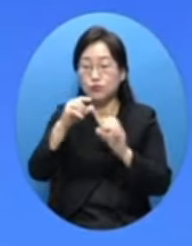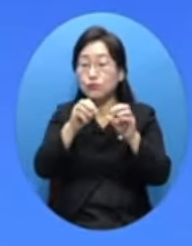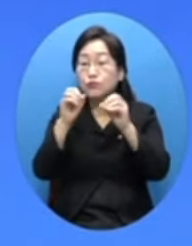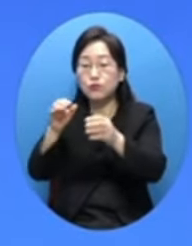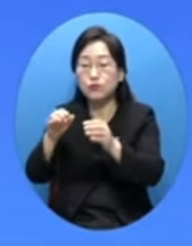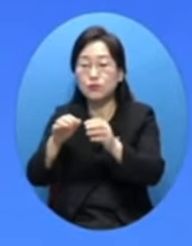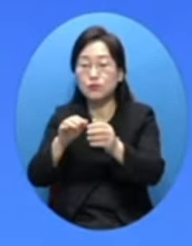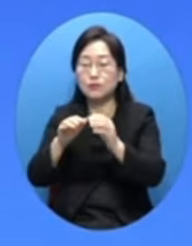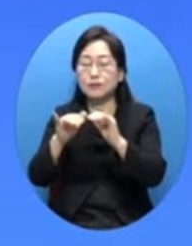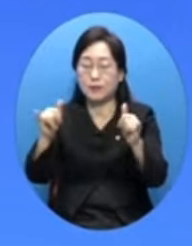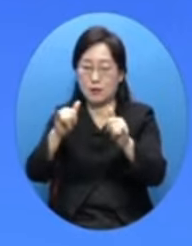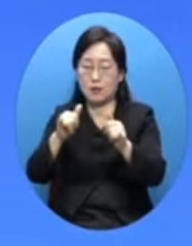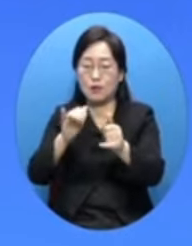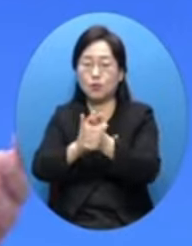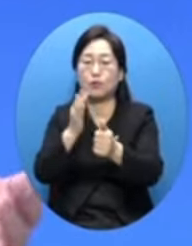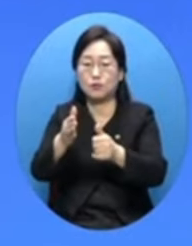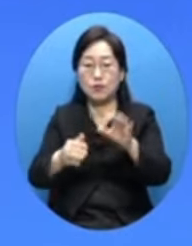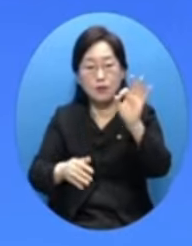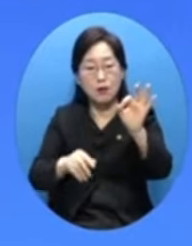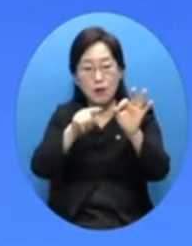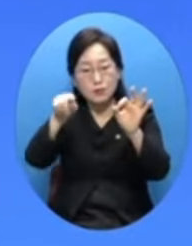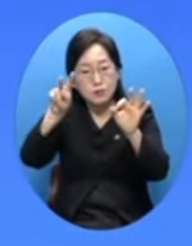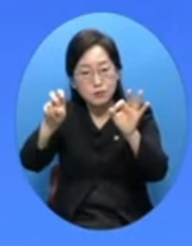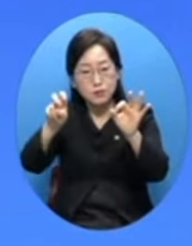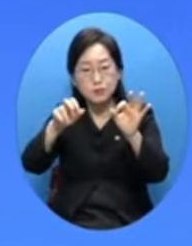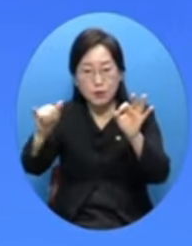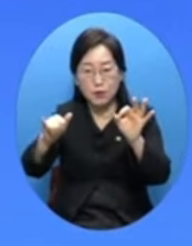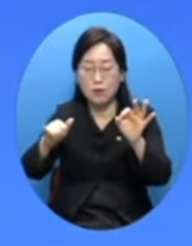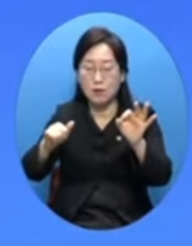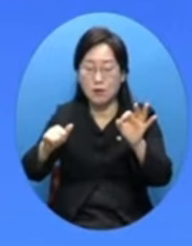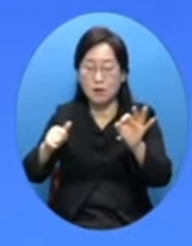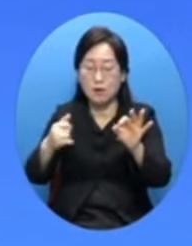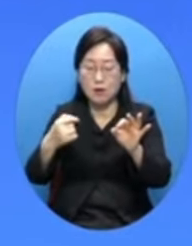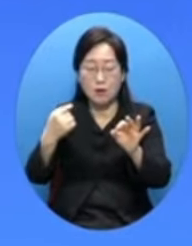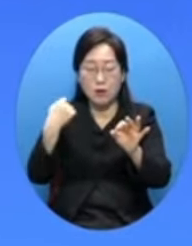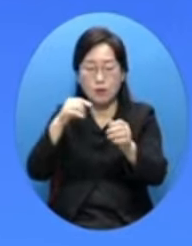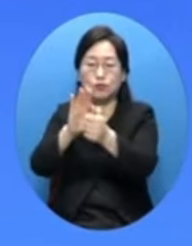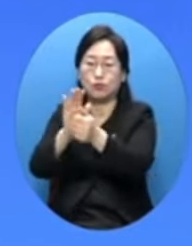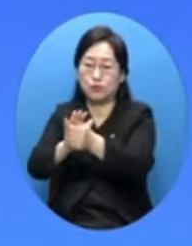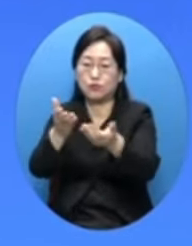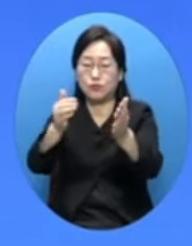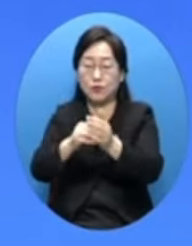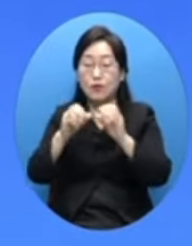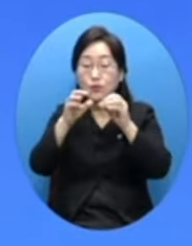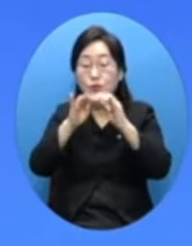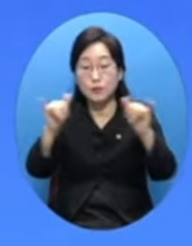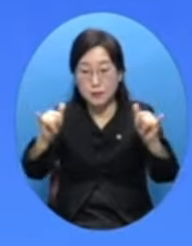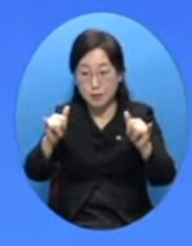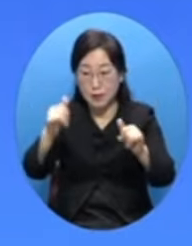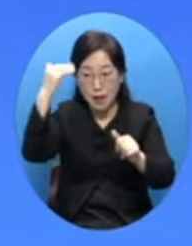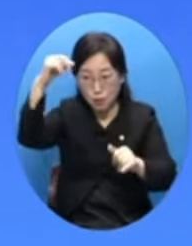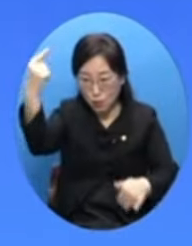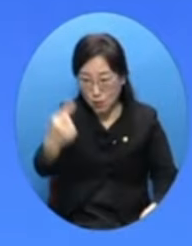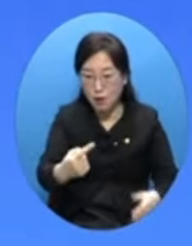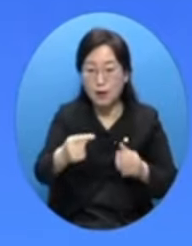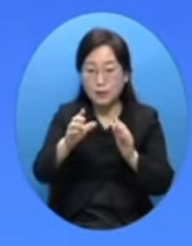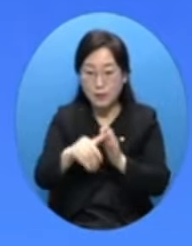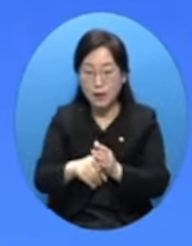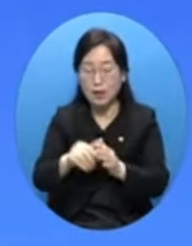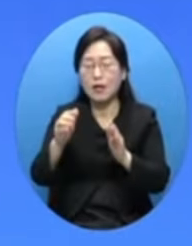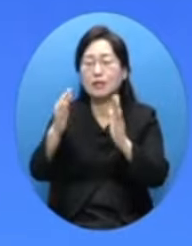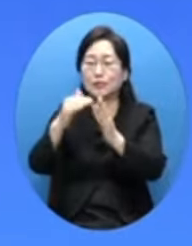시작해서 열명 수명 온 가족이 후원했습니다 그리고 선교사님이 한국을 들어오시면 그 집에